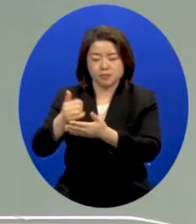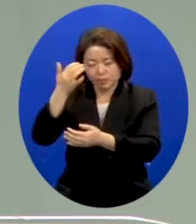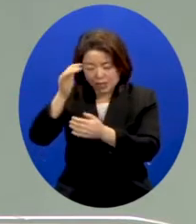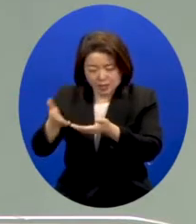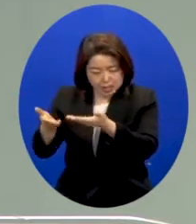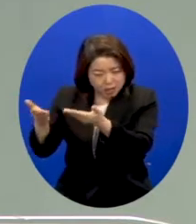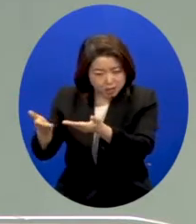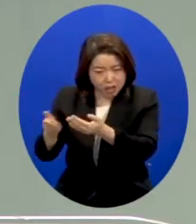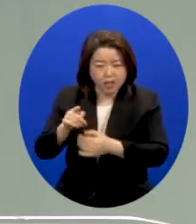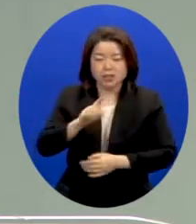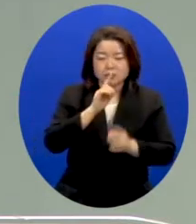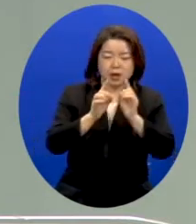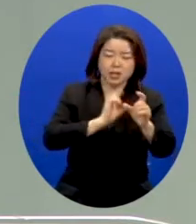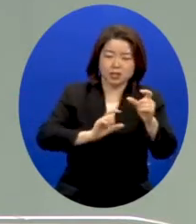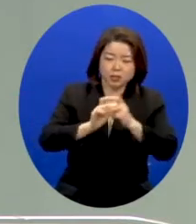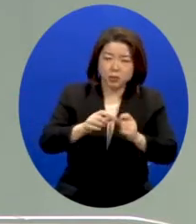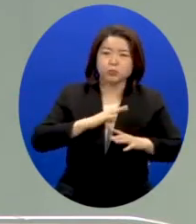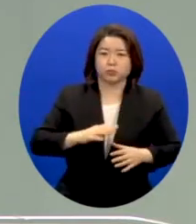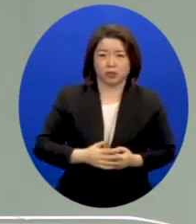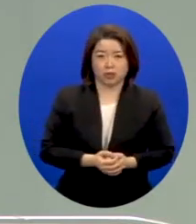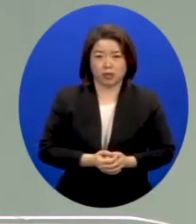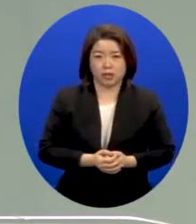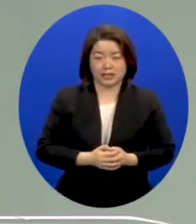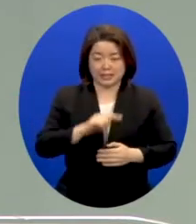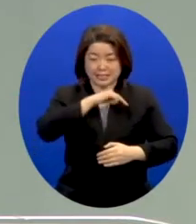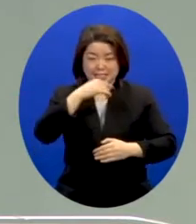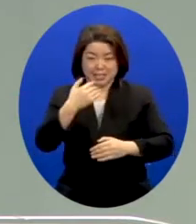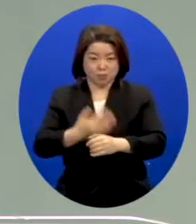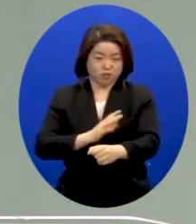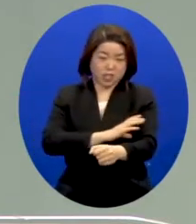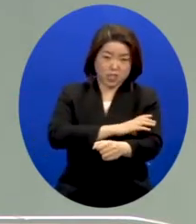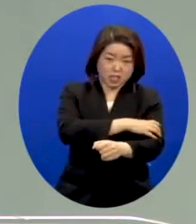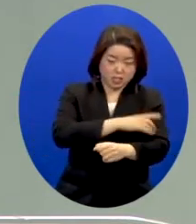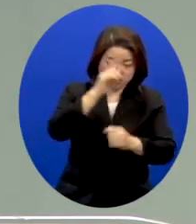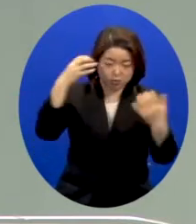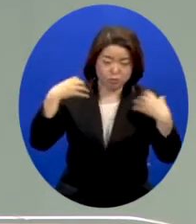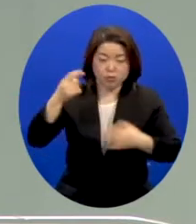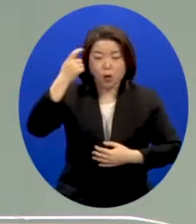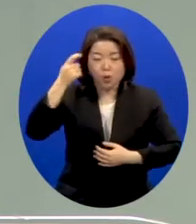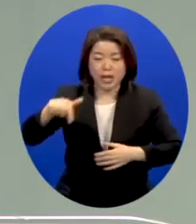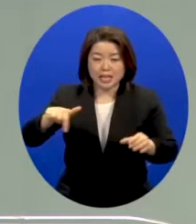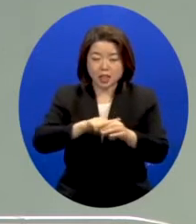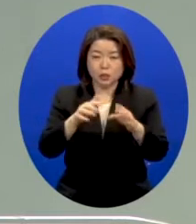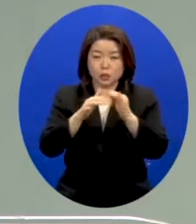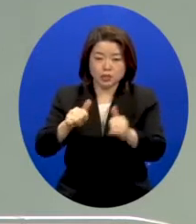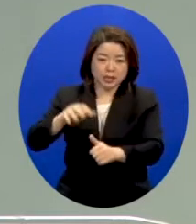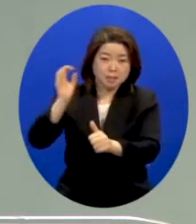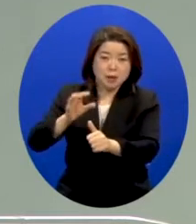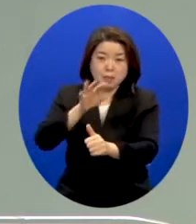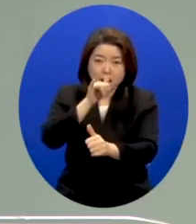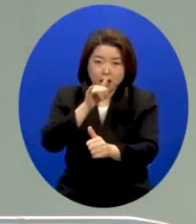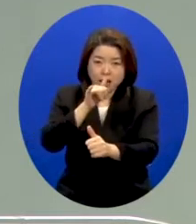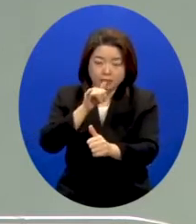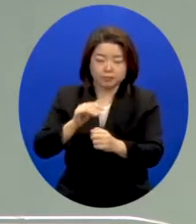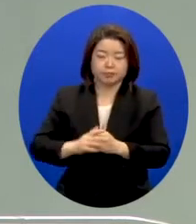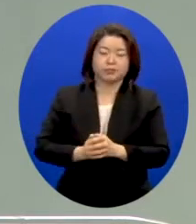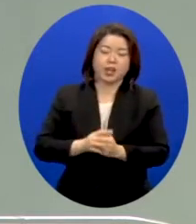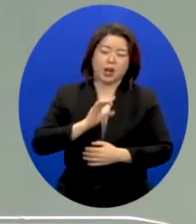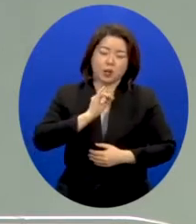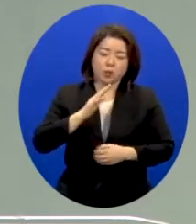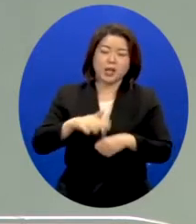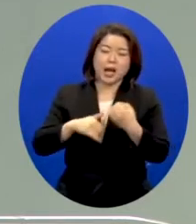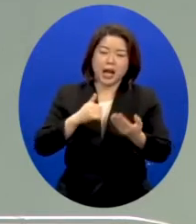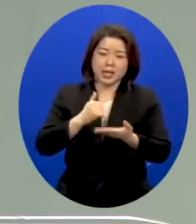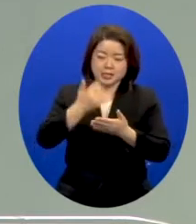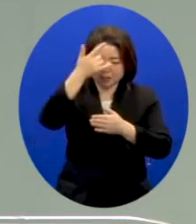정권이 왜 예수 믿는 기독교인들을 그렇게 핍박하는 것입니까 우리는 오직 하나님만 예배하게 따고 하는 것이 두려운